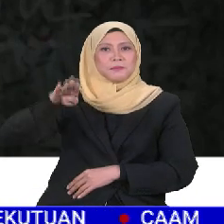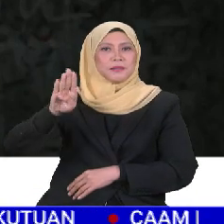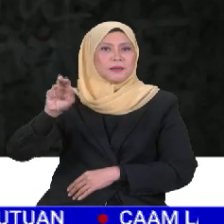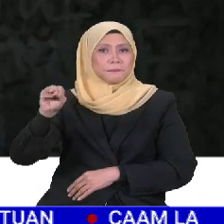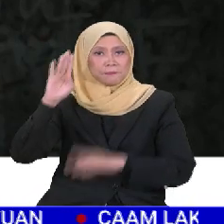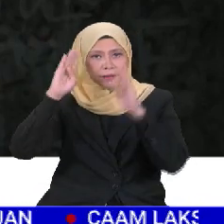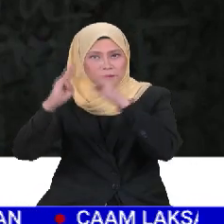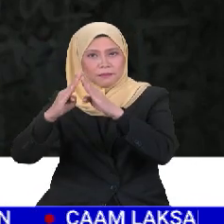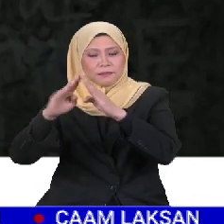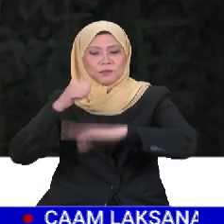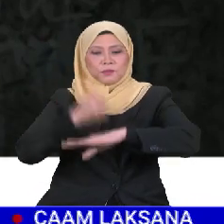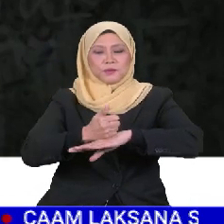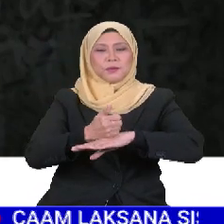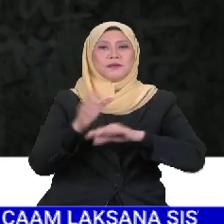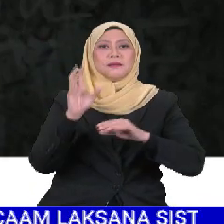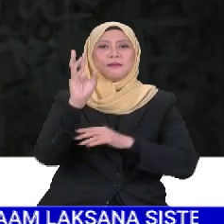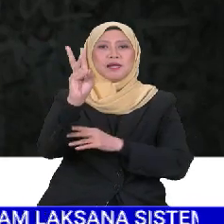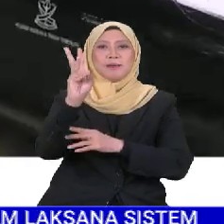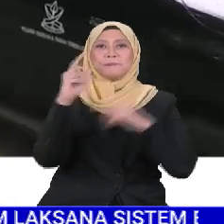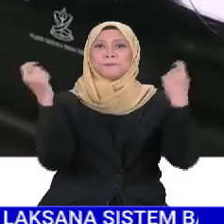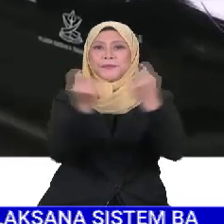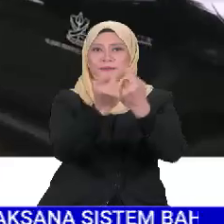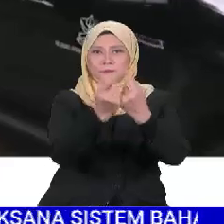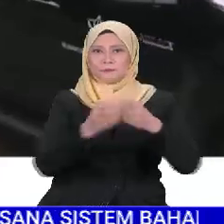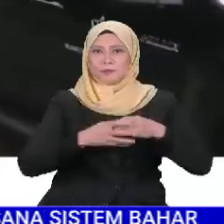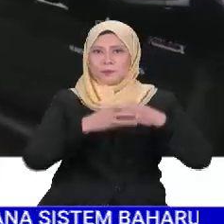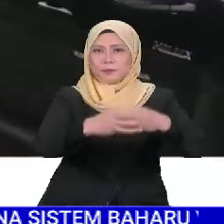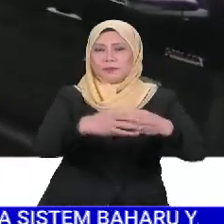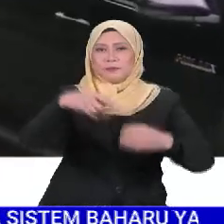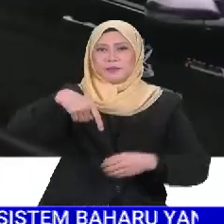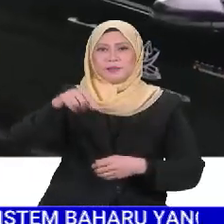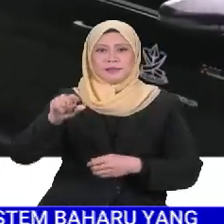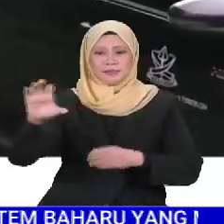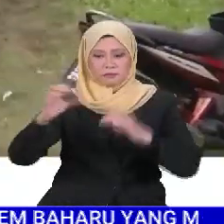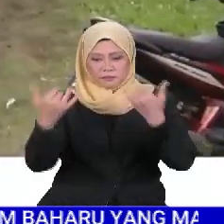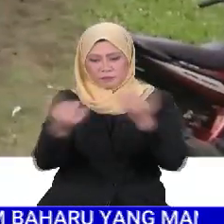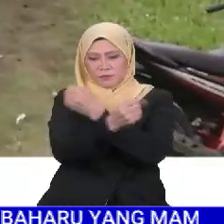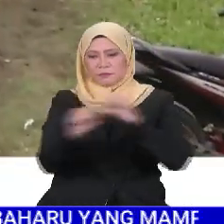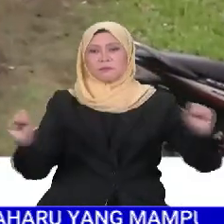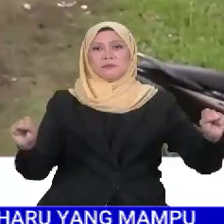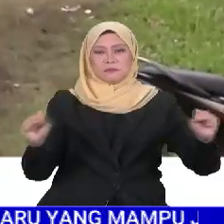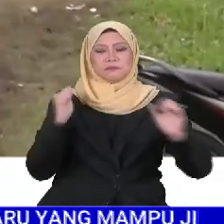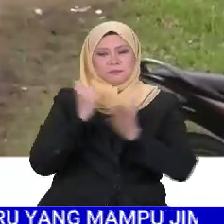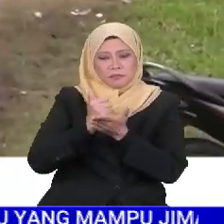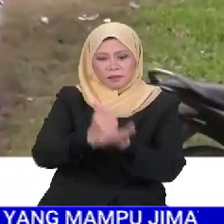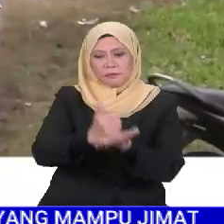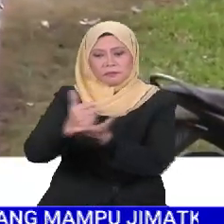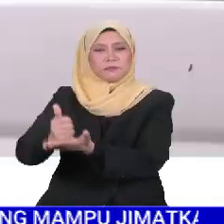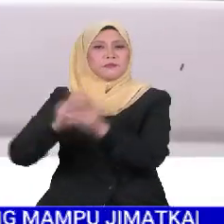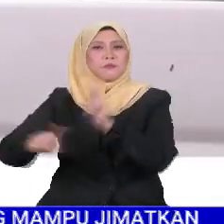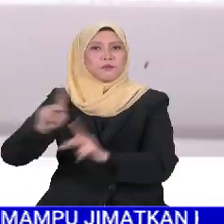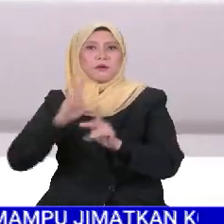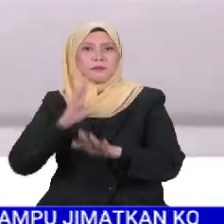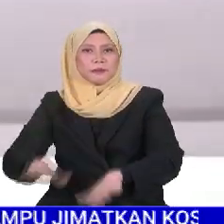Pahang telah menubuhkan 6 pasukan gerak cepat PGC bersiap siaga dalam usaha membantu penduduk